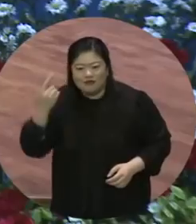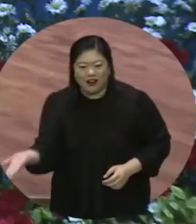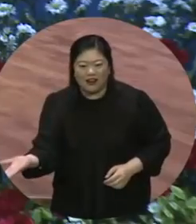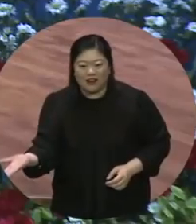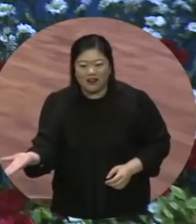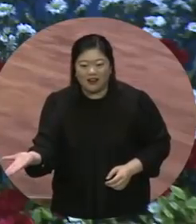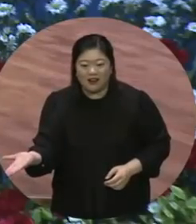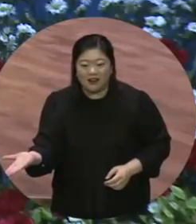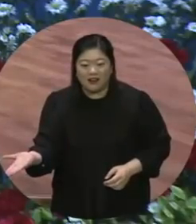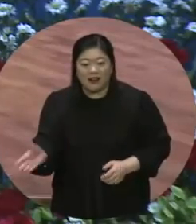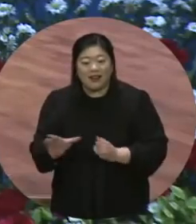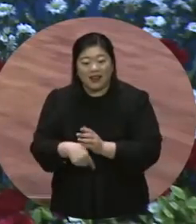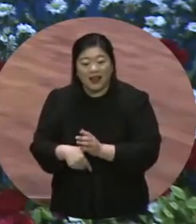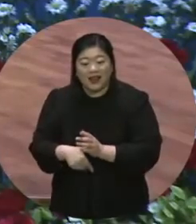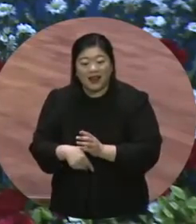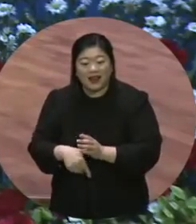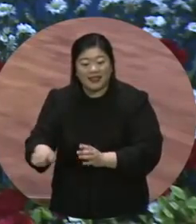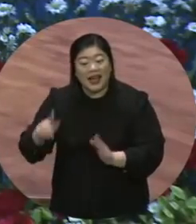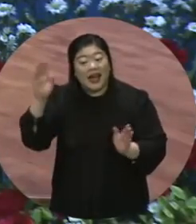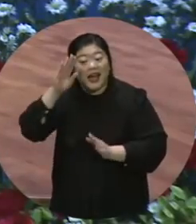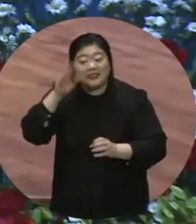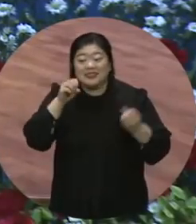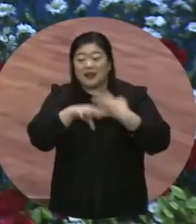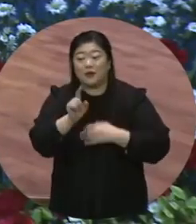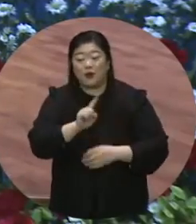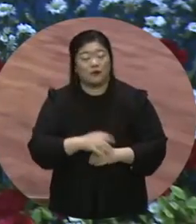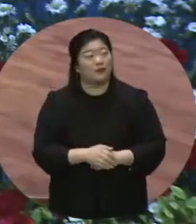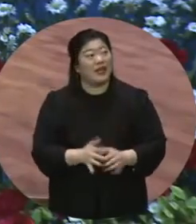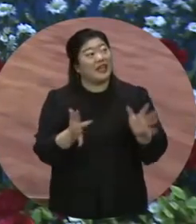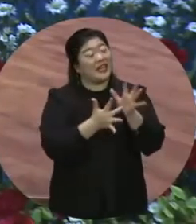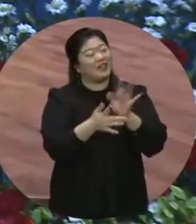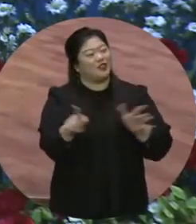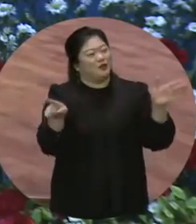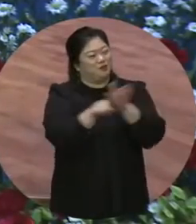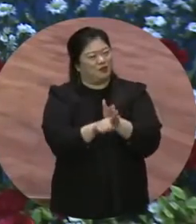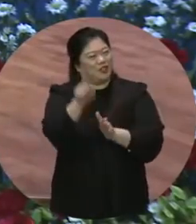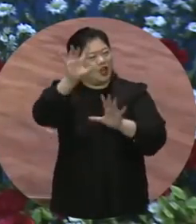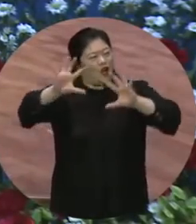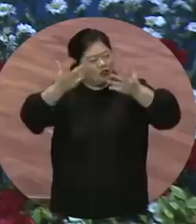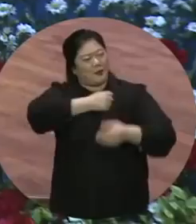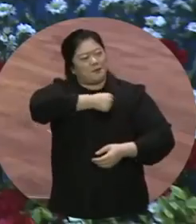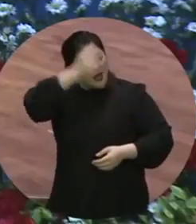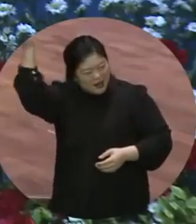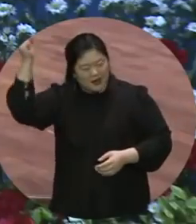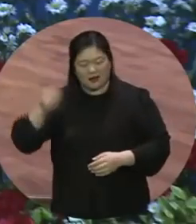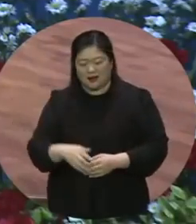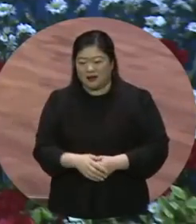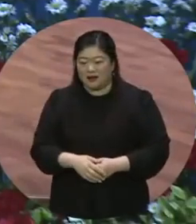질문했어요. 그러니까 이 주일 학생이 예수 믿으면 천국 가요. 그랬어요.